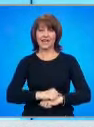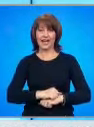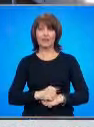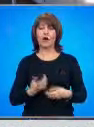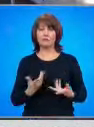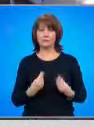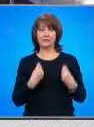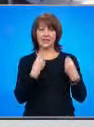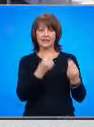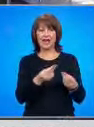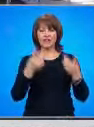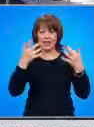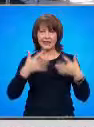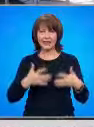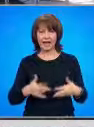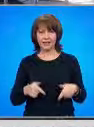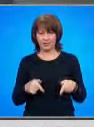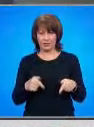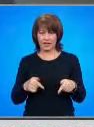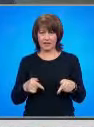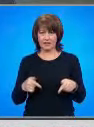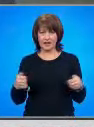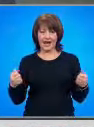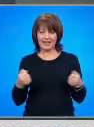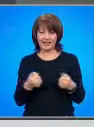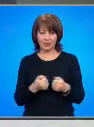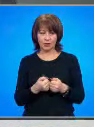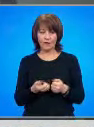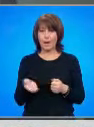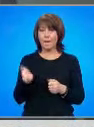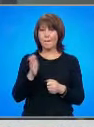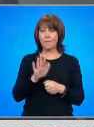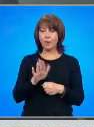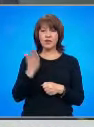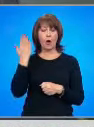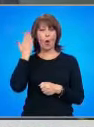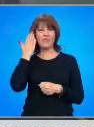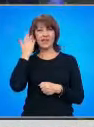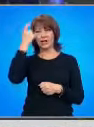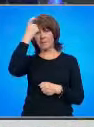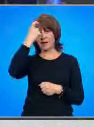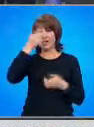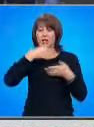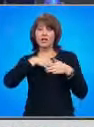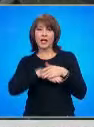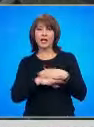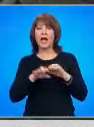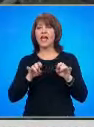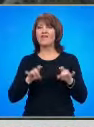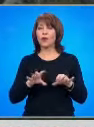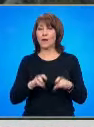изнася данни по този повод, каквито и да било данни. После в един момент се обвинява МВР, че прикрива информация по